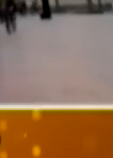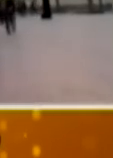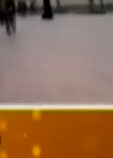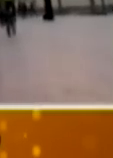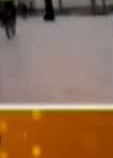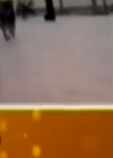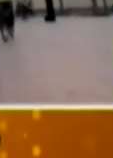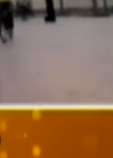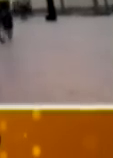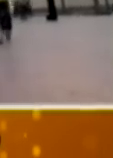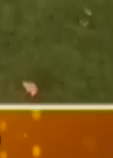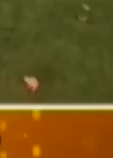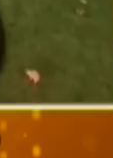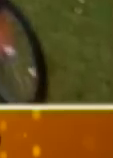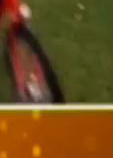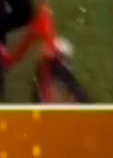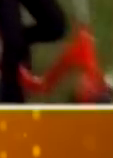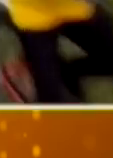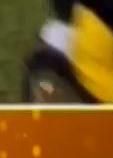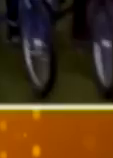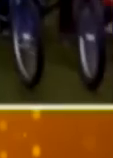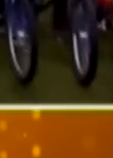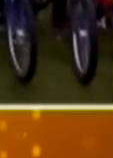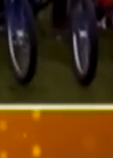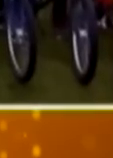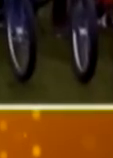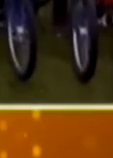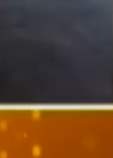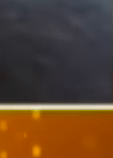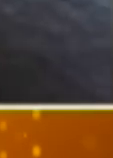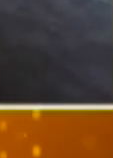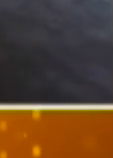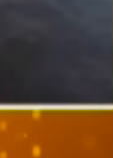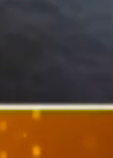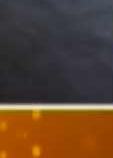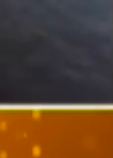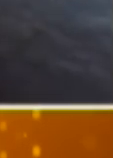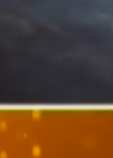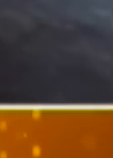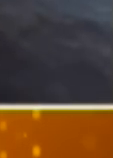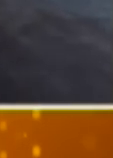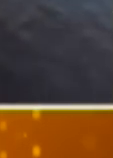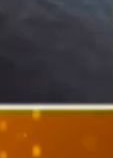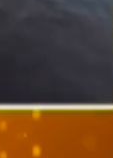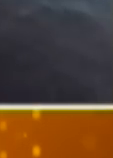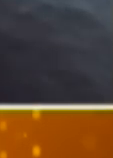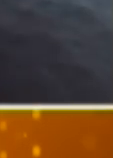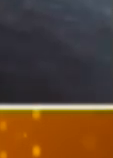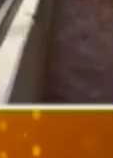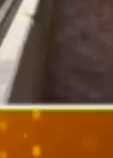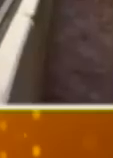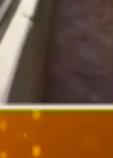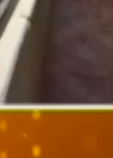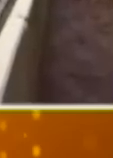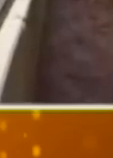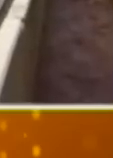ลียวกันนั้นระหว่างคนในชาติและความเข้าใจรักษาระเบียบวินัยเป็นปัจจัยสำคัญอันหนึ่งที่จะช่วยนำประเทศชาติ